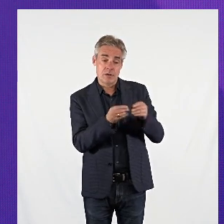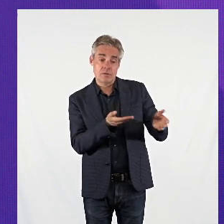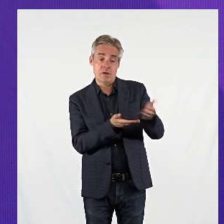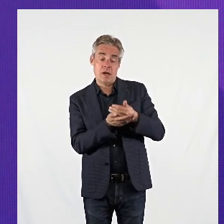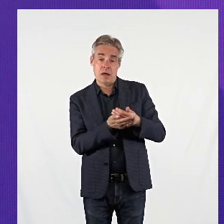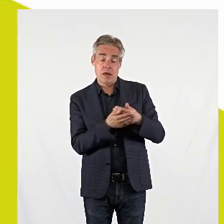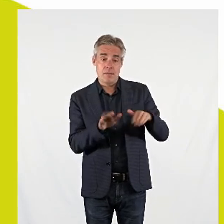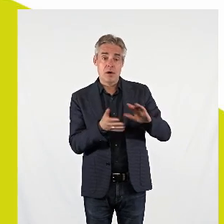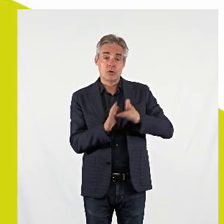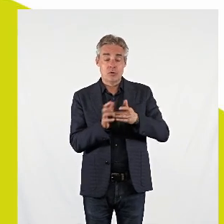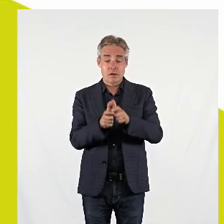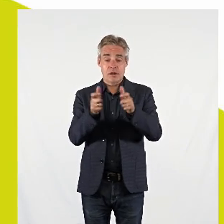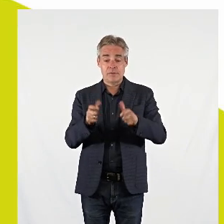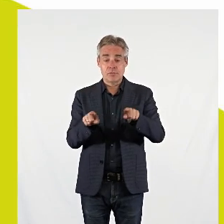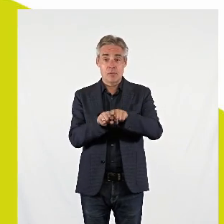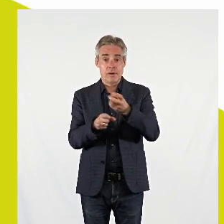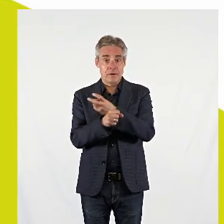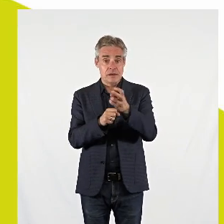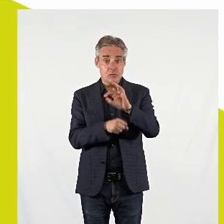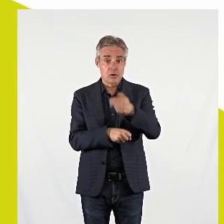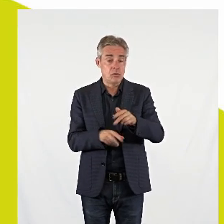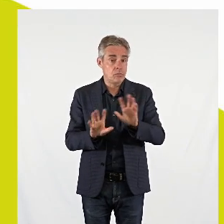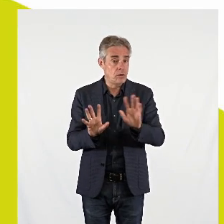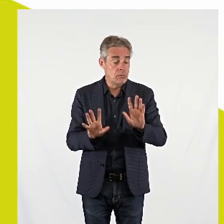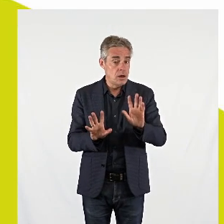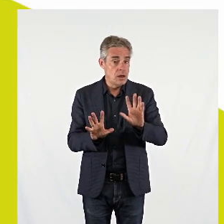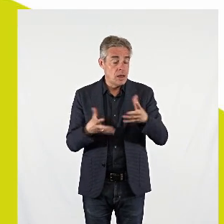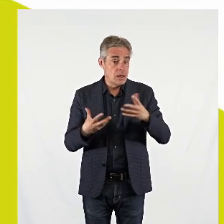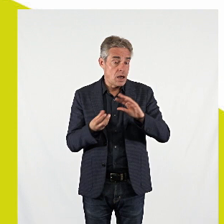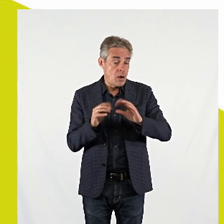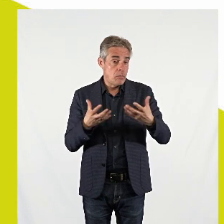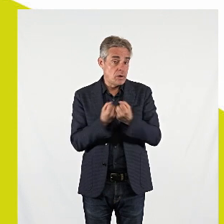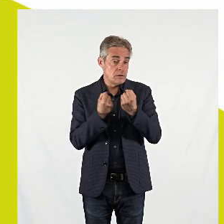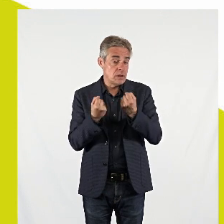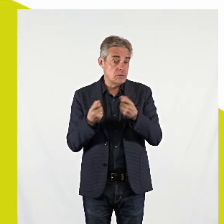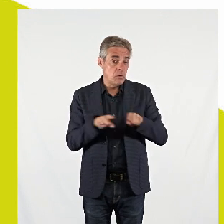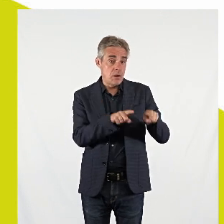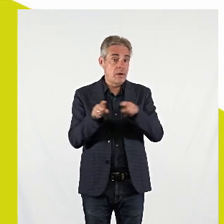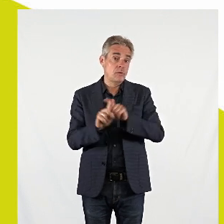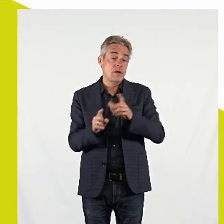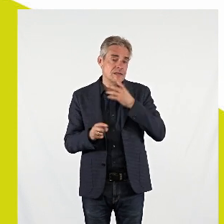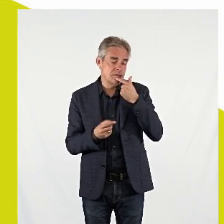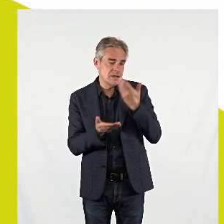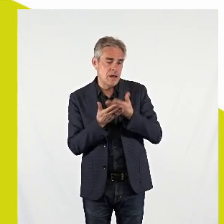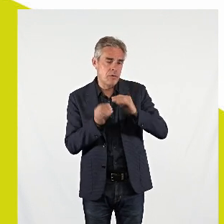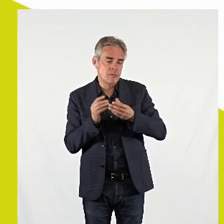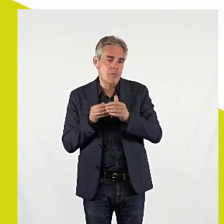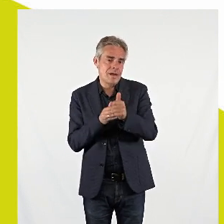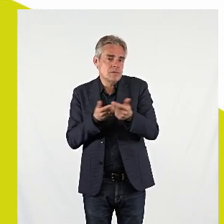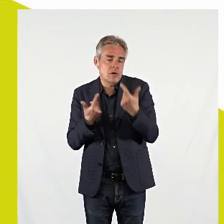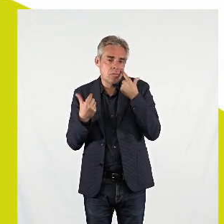tous les établissements ne produisent pas la même sinistralité. Et il y a bien un facteur management, il y a bien un facteur participation. Donc il y a bien des éléments qui relèvent